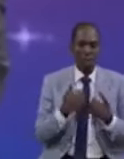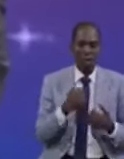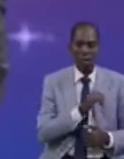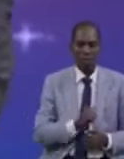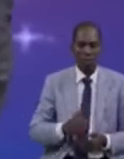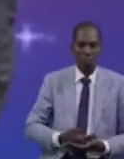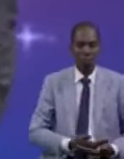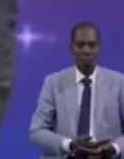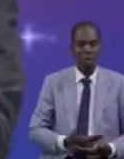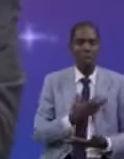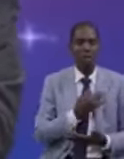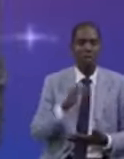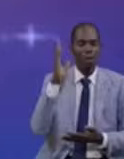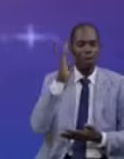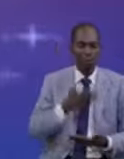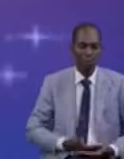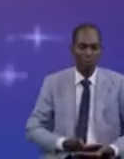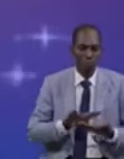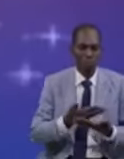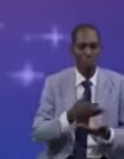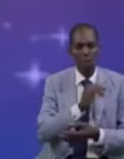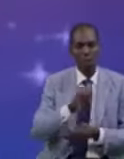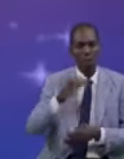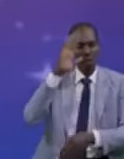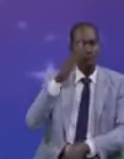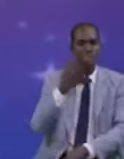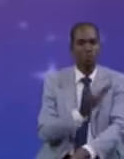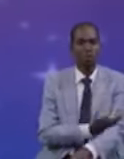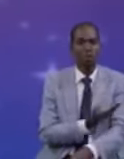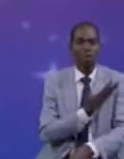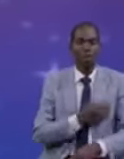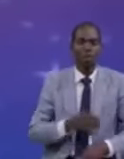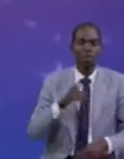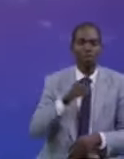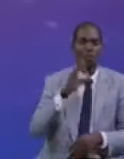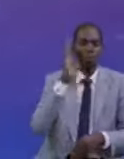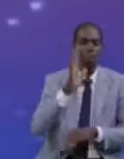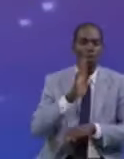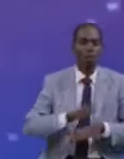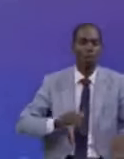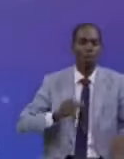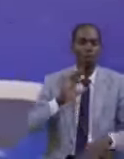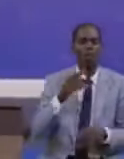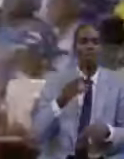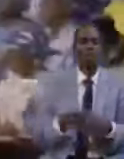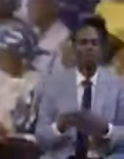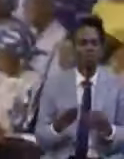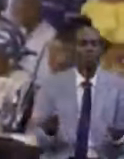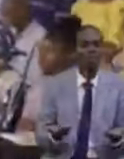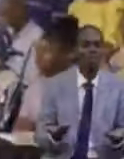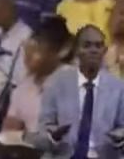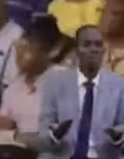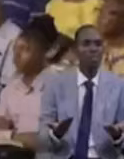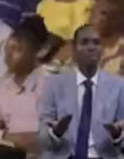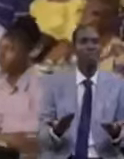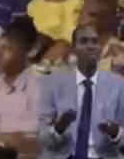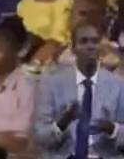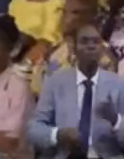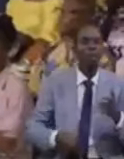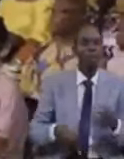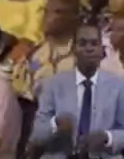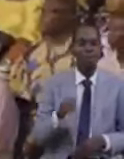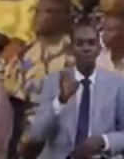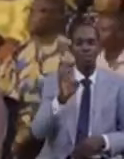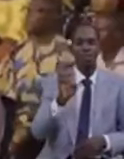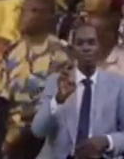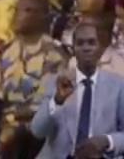elle enfanera un fils et on lui donnera le nom quelqu'un ditle moi d'Emmanuel ce